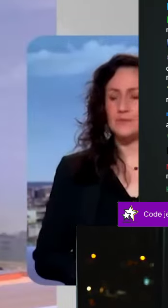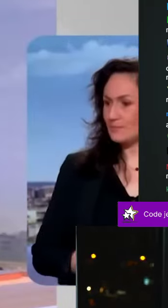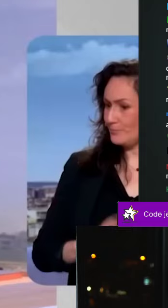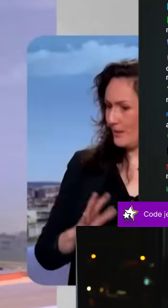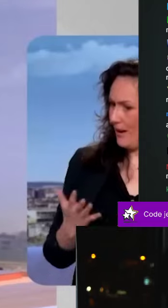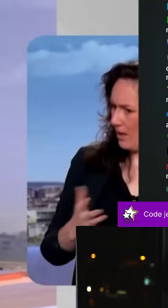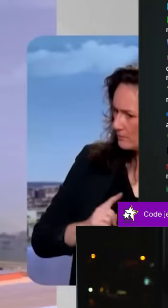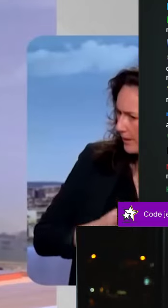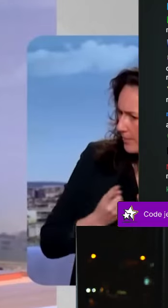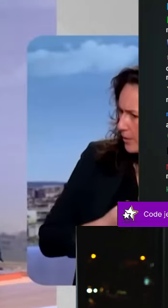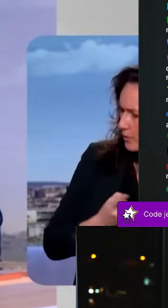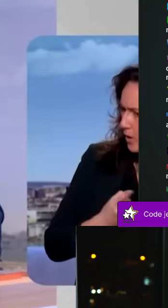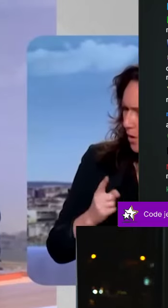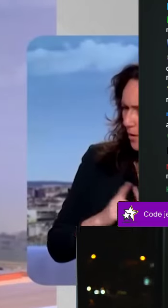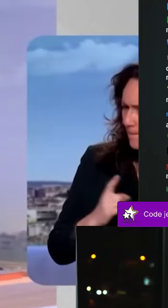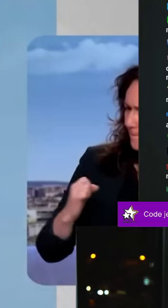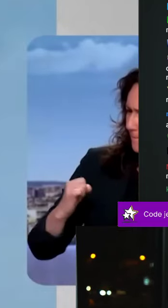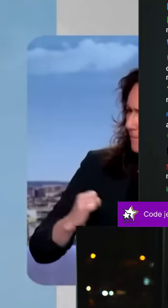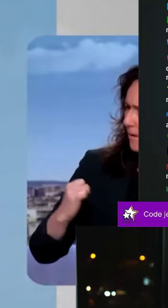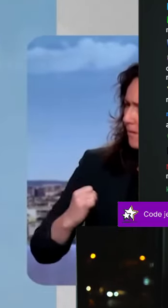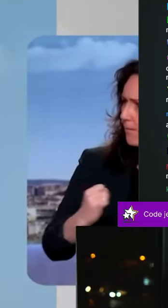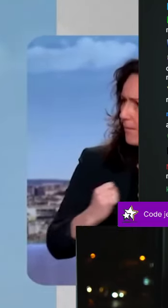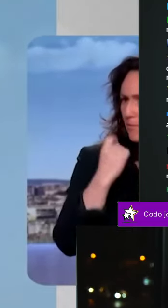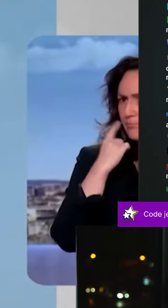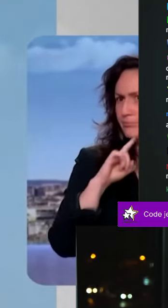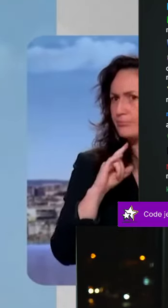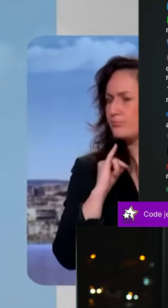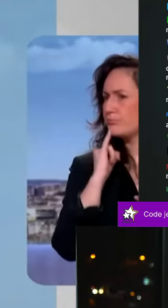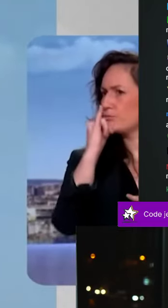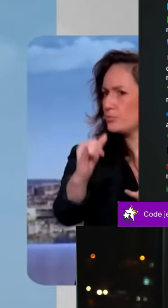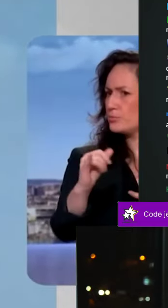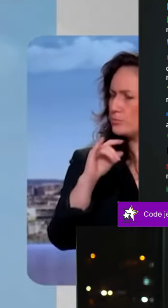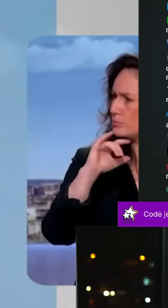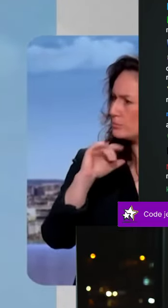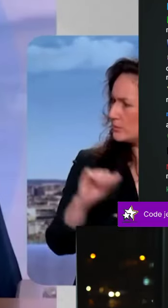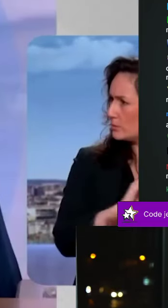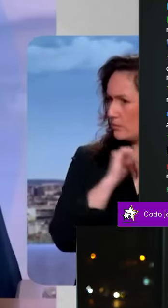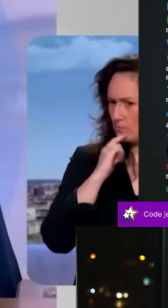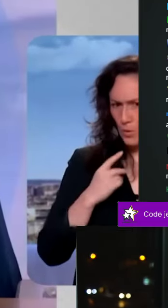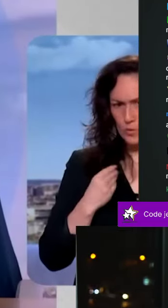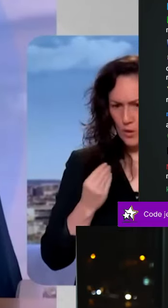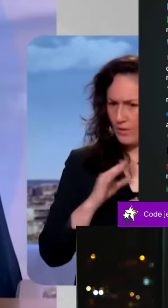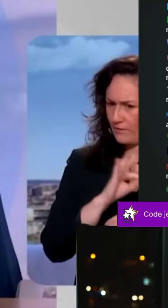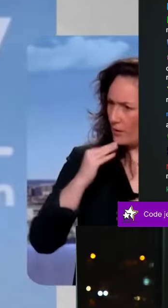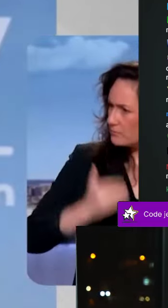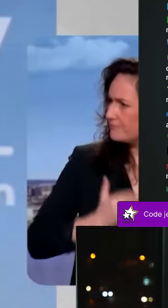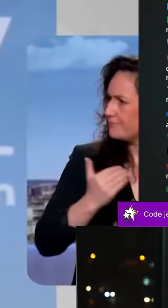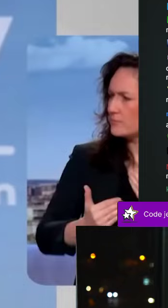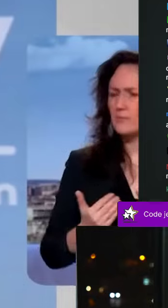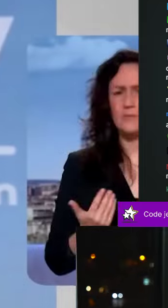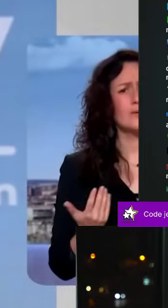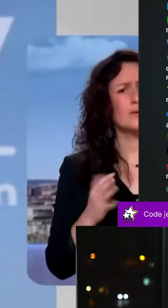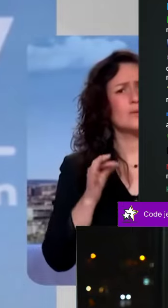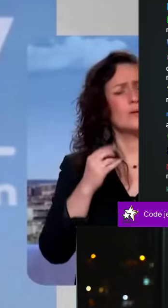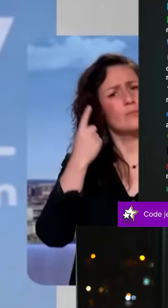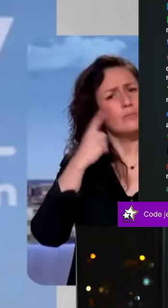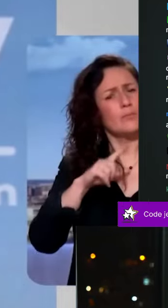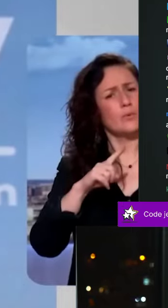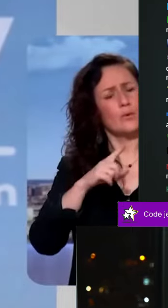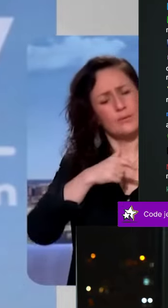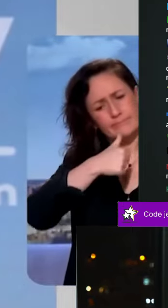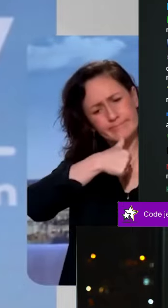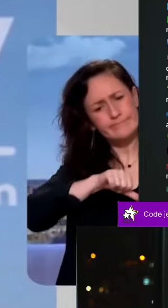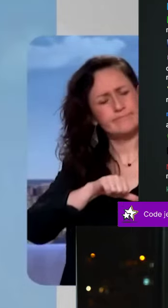arrivé en attendant une éventuelle nouvelle dissolution à l'été prochain pour que le pays tout simplement ne soit pas à l'arrêt mais monsieur pour faire des compromis il faut être deux